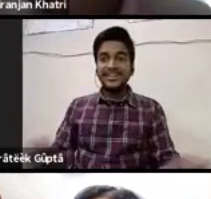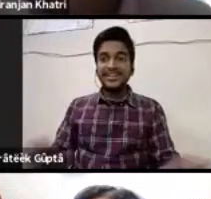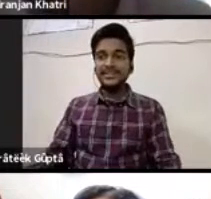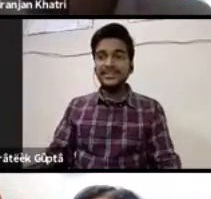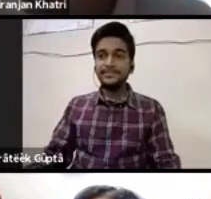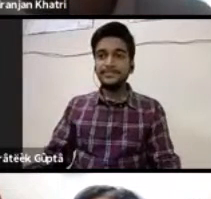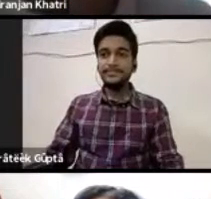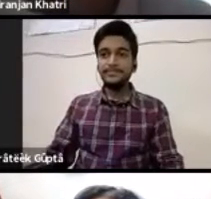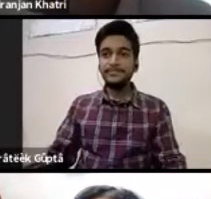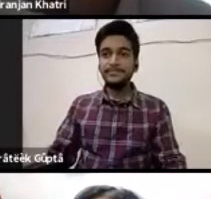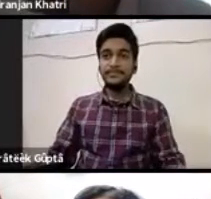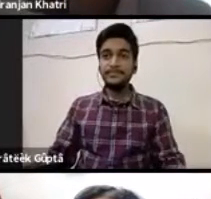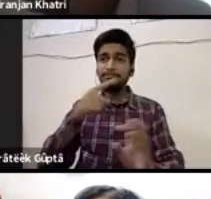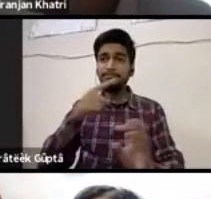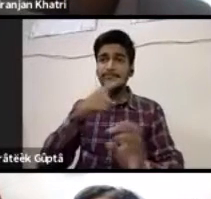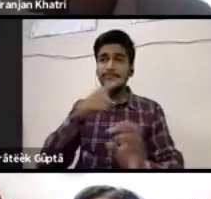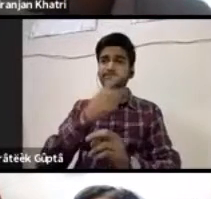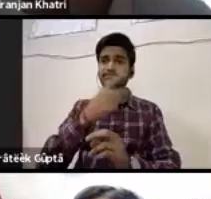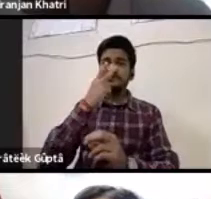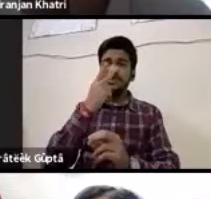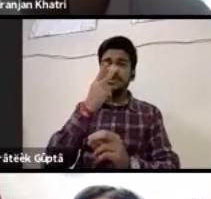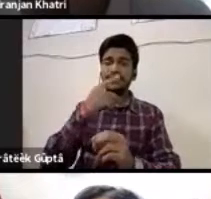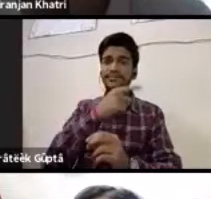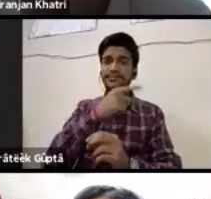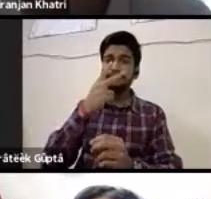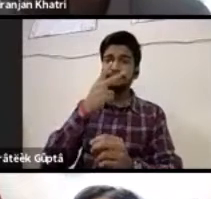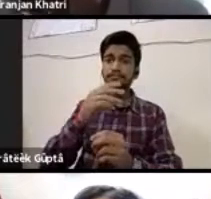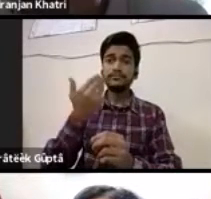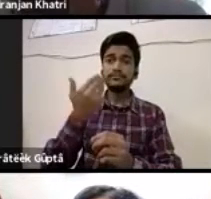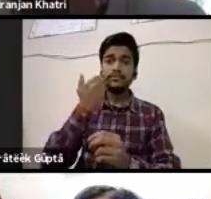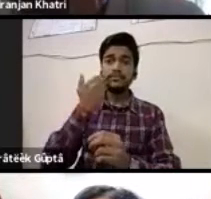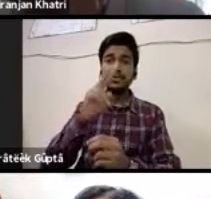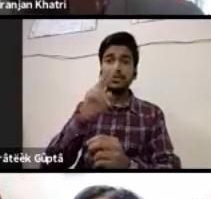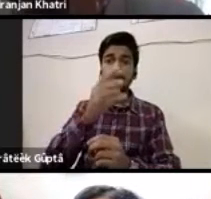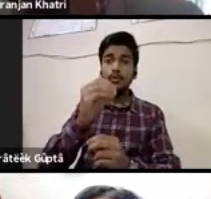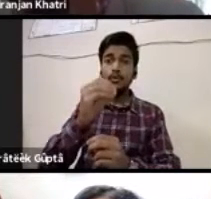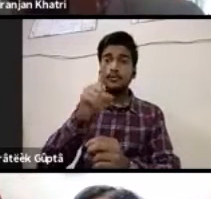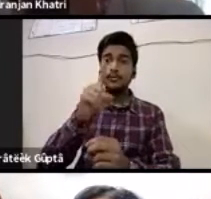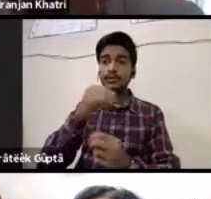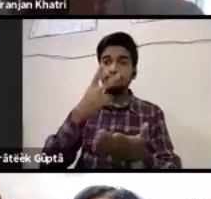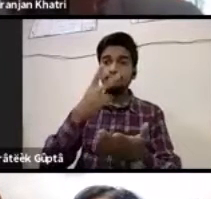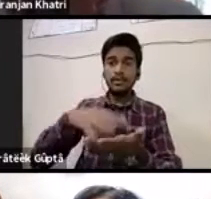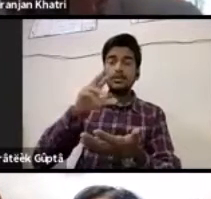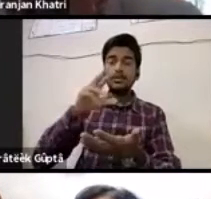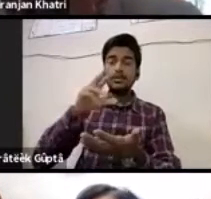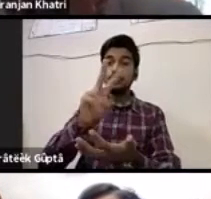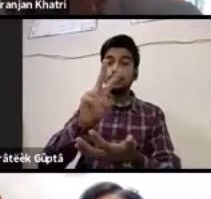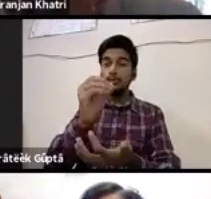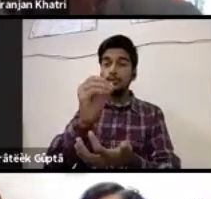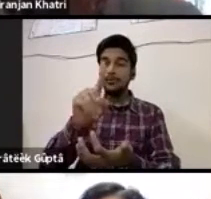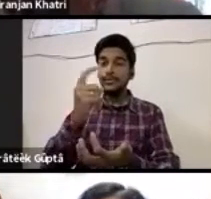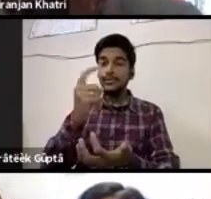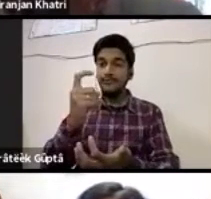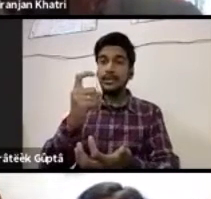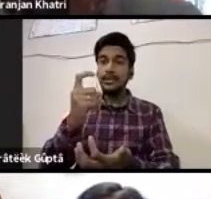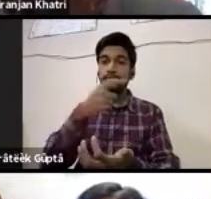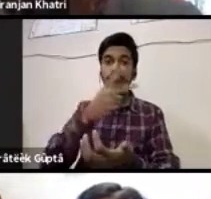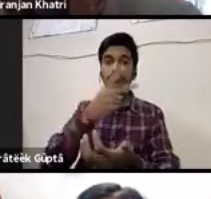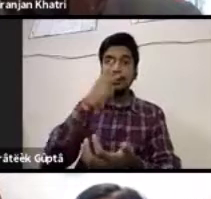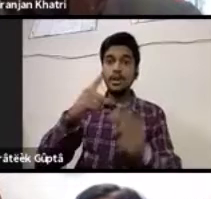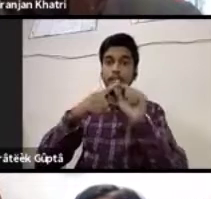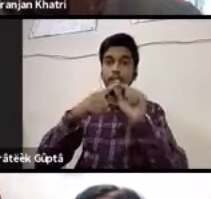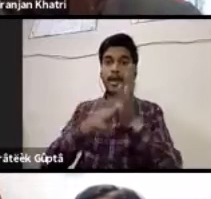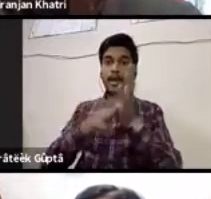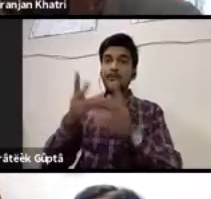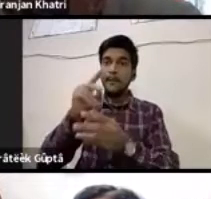शी इज ऑल्सो ए प्रेजिडेंट अवार्डी 2017 की। और वो मुझे सेकंड मौका था कि विज्ञान भवन में जाकर हमें